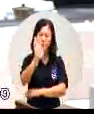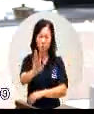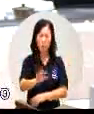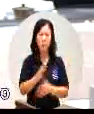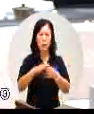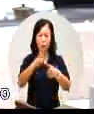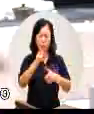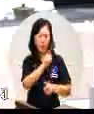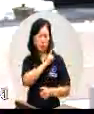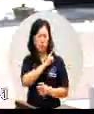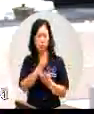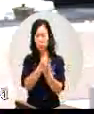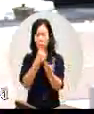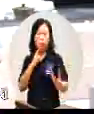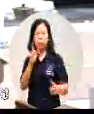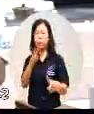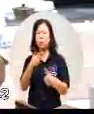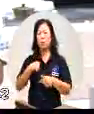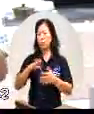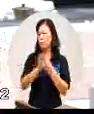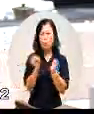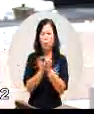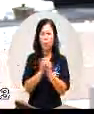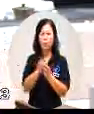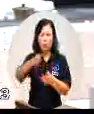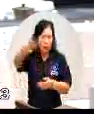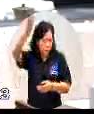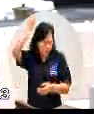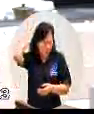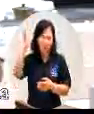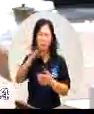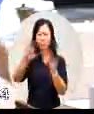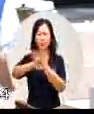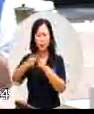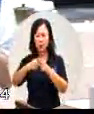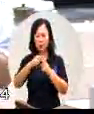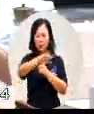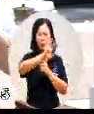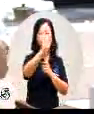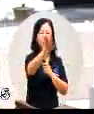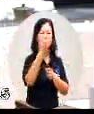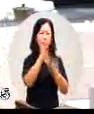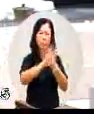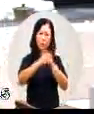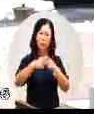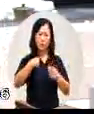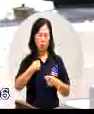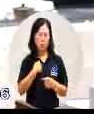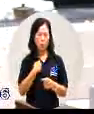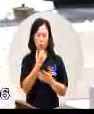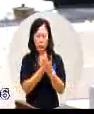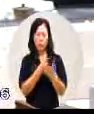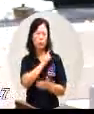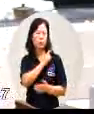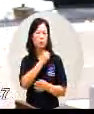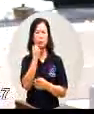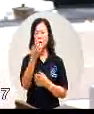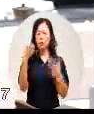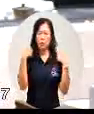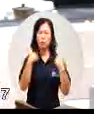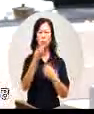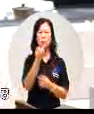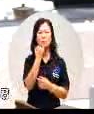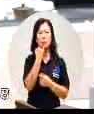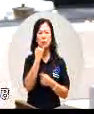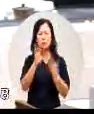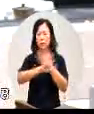置身事外，你讲啊插插你头前啊，别人的后边别人的啊，中我的我可不管啊，不能这样了吼，所以我想还是积极